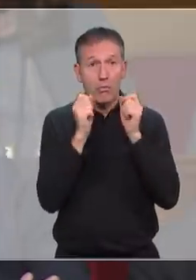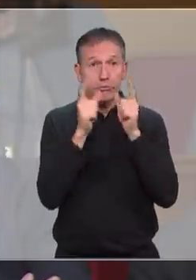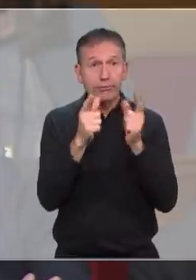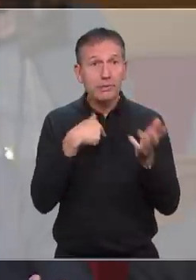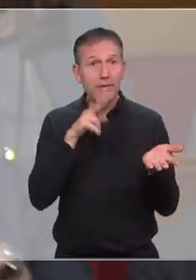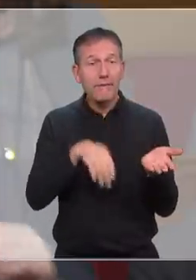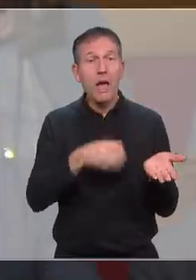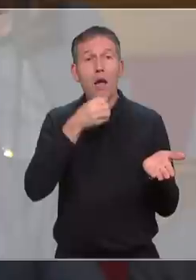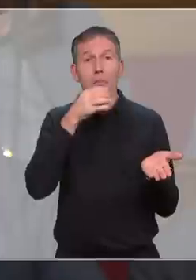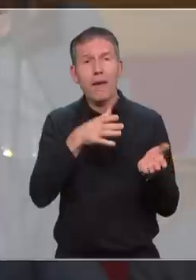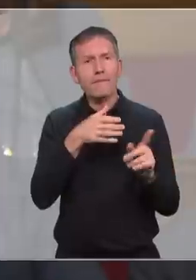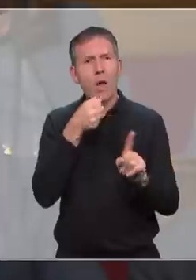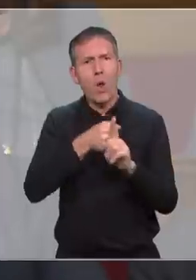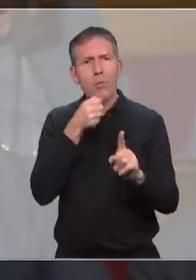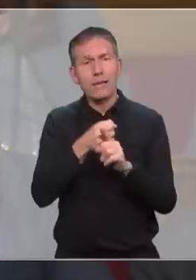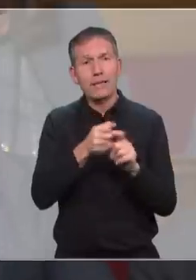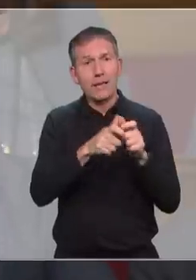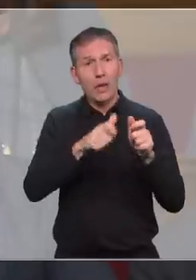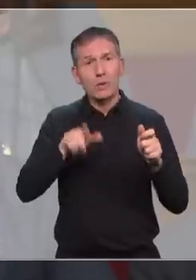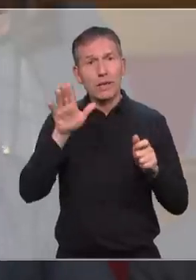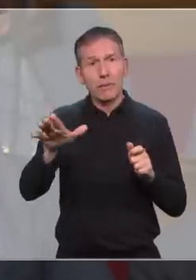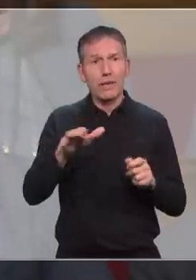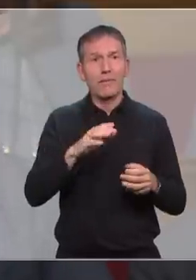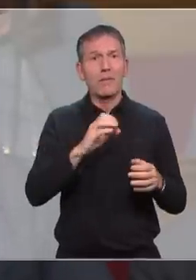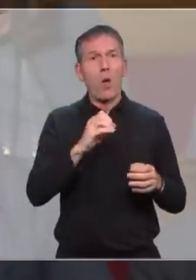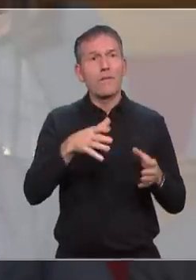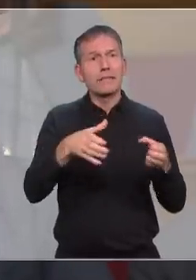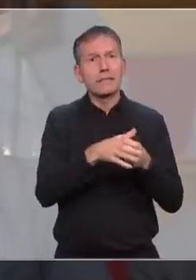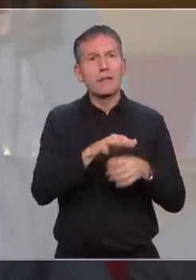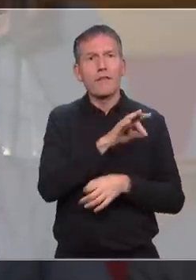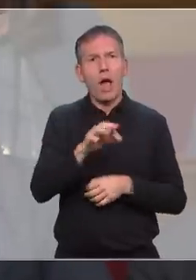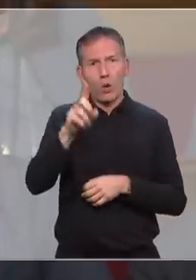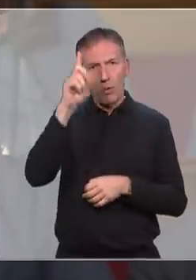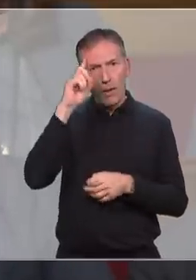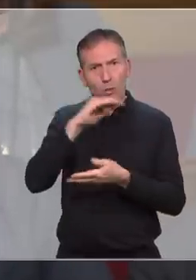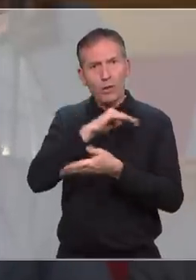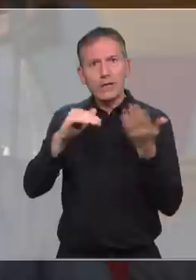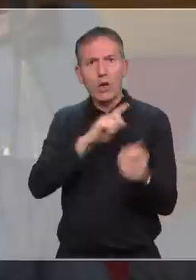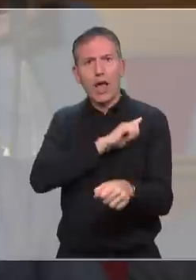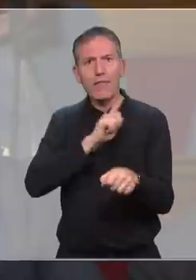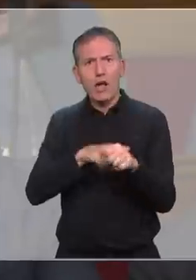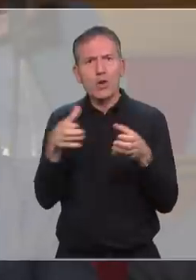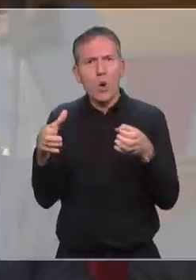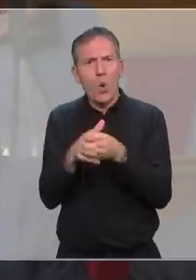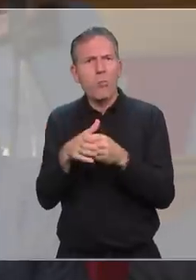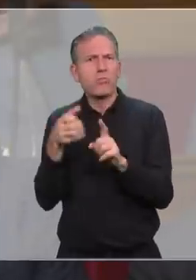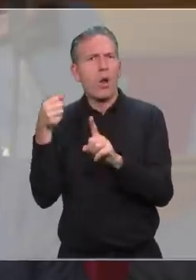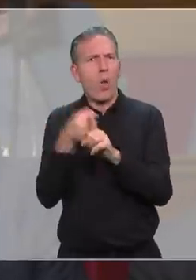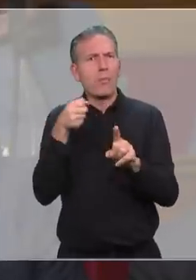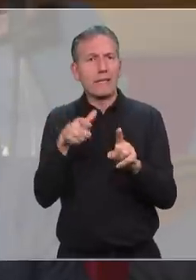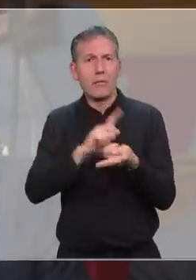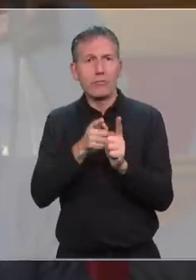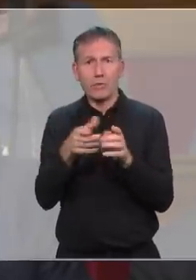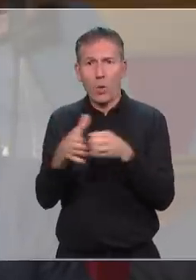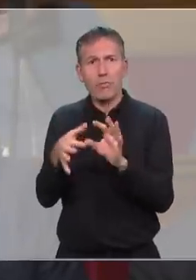l'existence du lobby industriel éolien LOFAT, l'Office franco-allemand pour la transition énergétique. Ce lobby qui a comme membres les principaux représentants de la